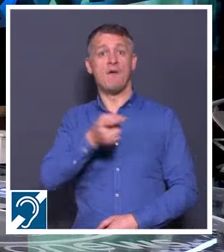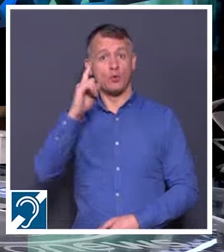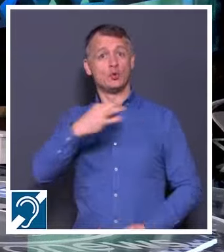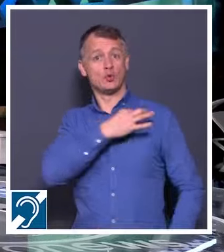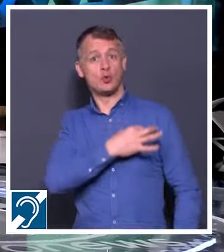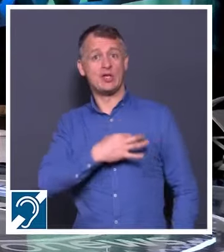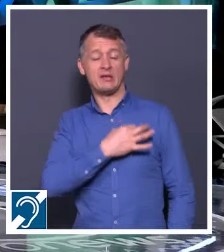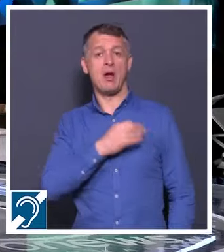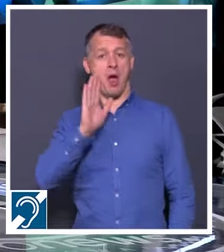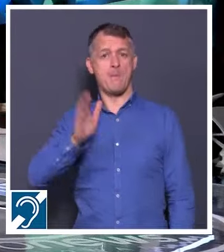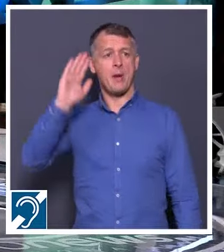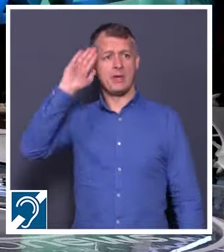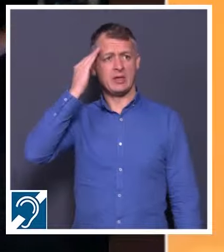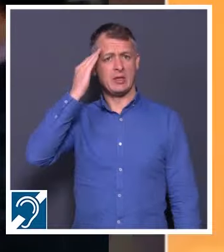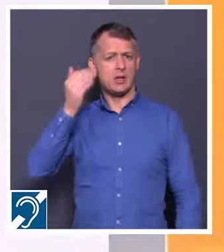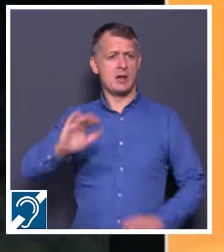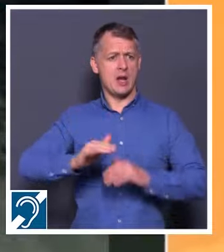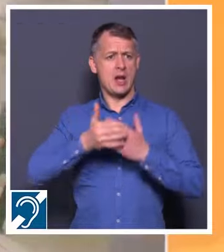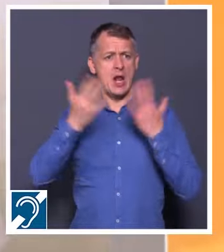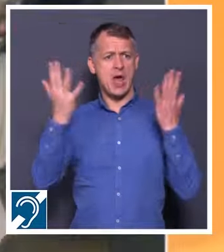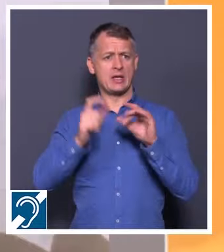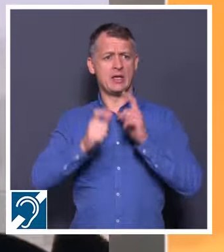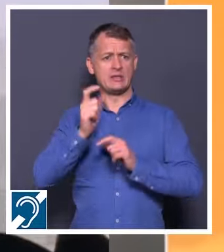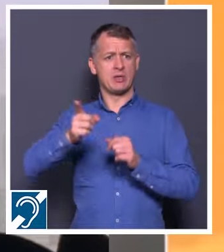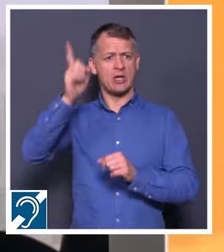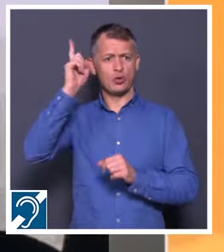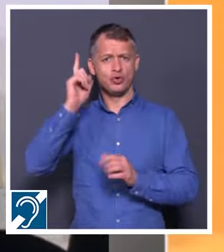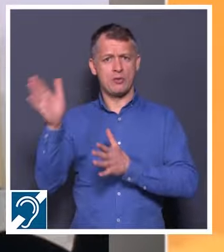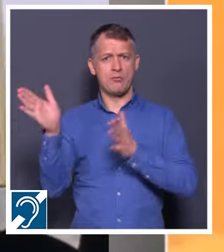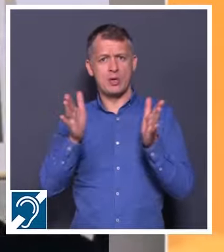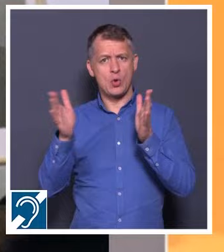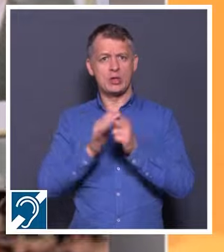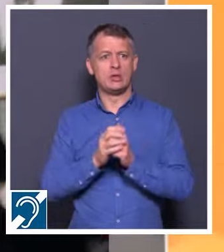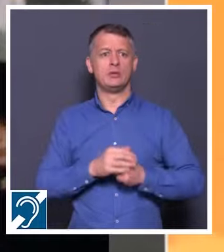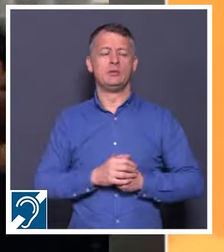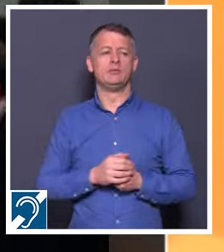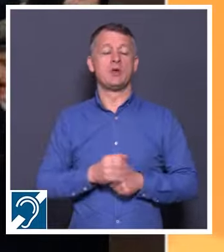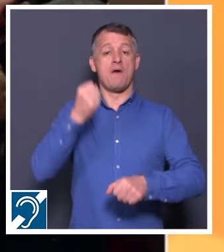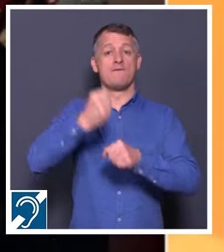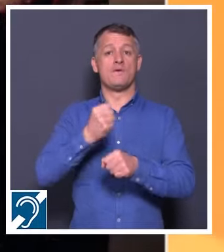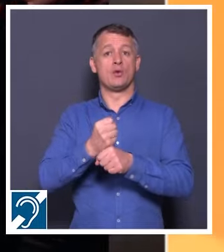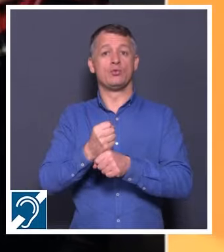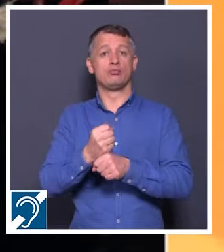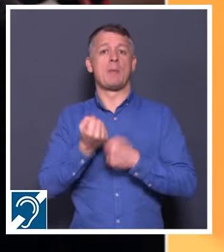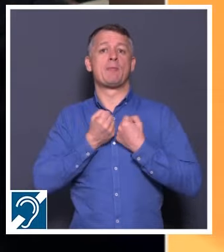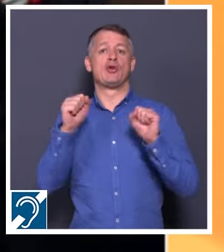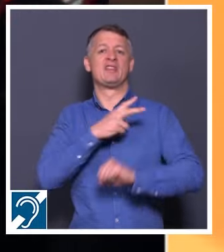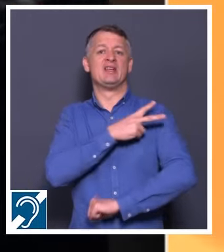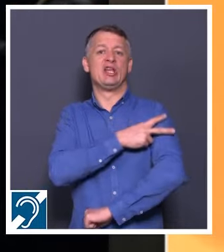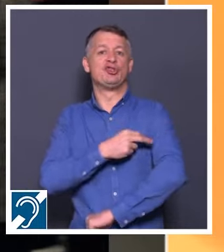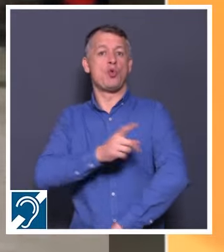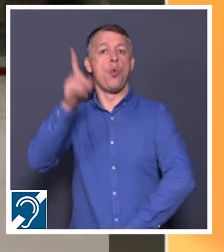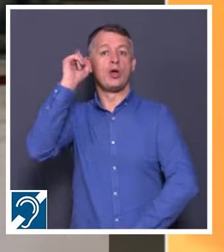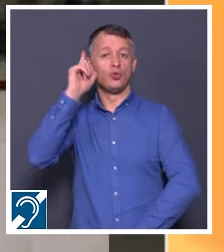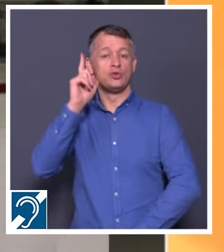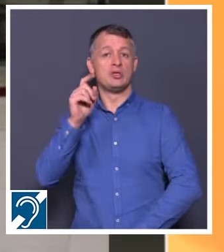student. Am amintiri destul de clare despre vechiul regim. Gândiți-vă că mi-am făcut liceul în vechiul regim. Și, ca